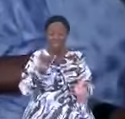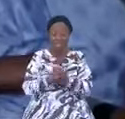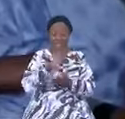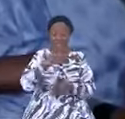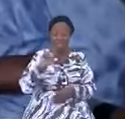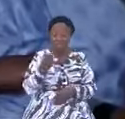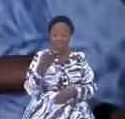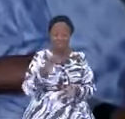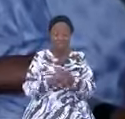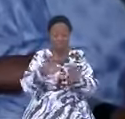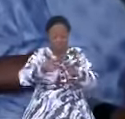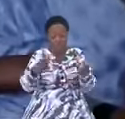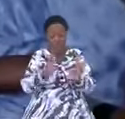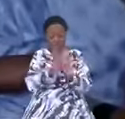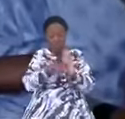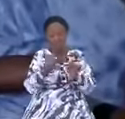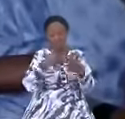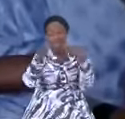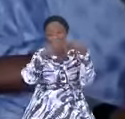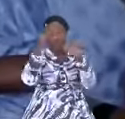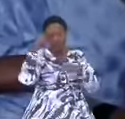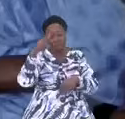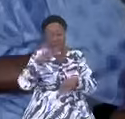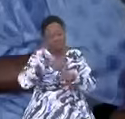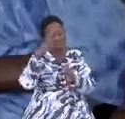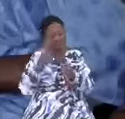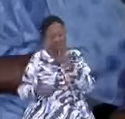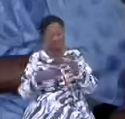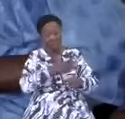tu as fait le bompard